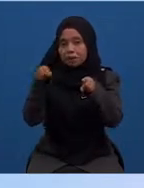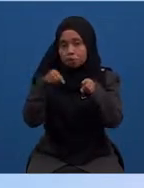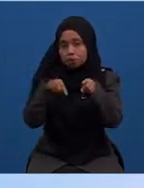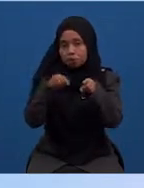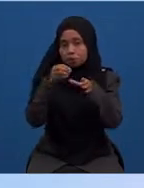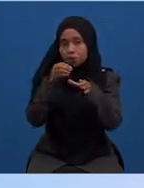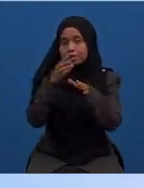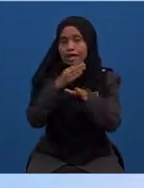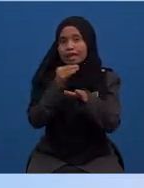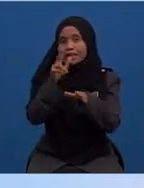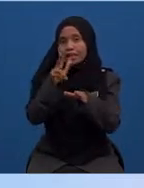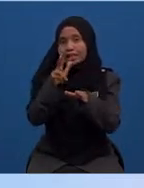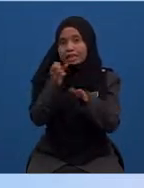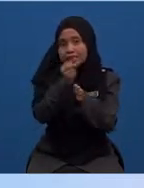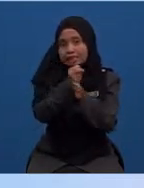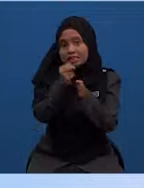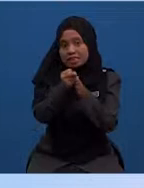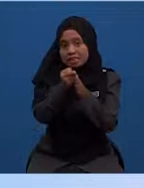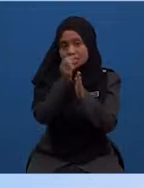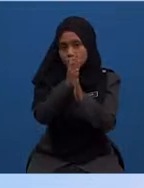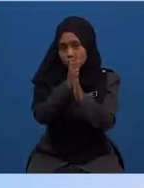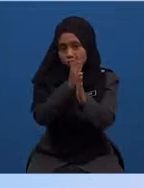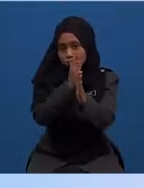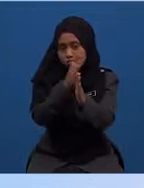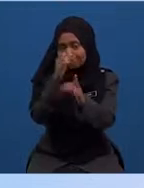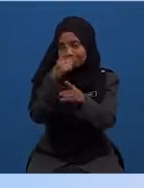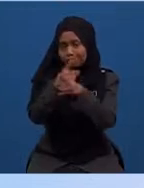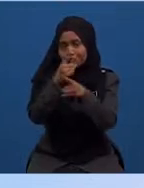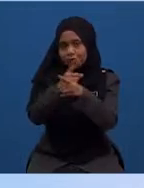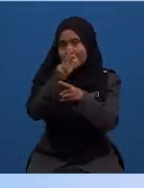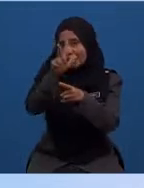lurus. Ya, jawapannya adalah segitiga.